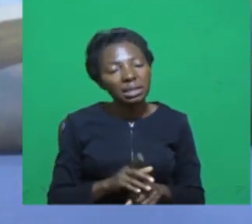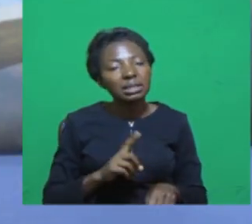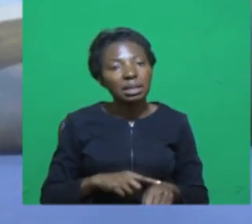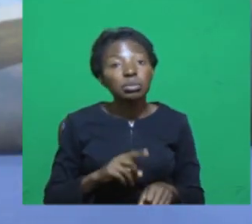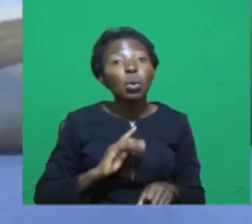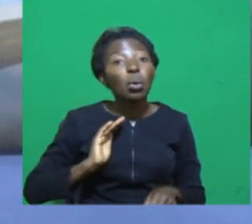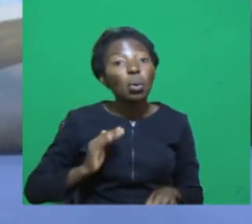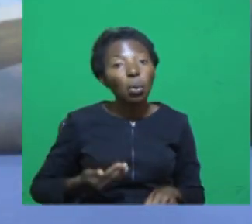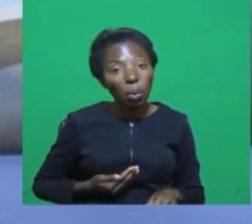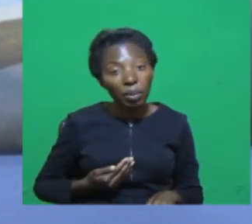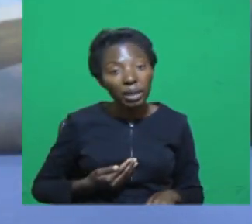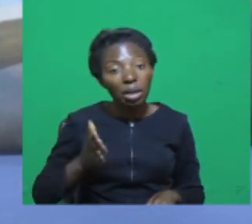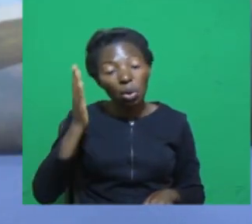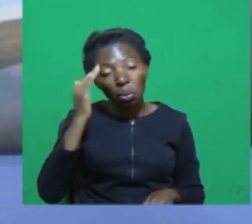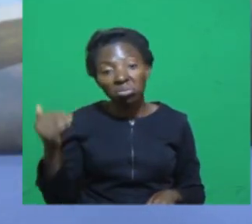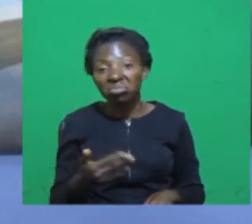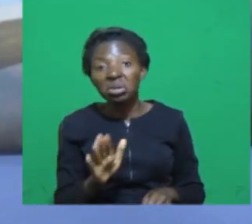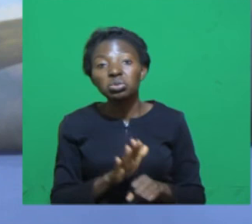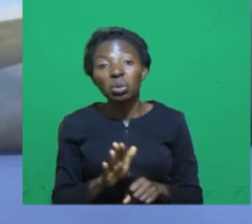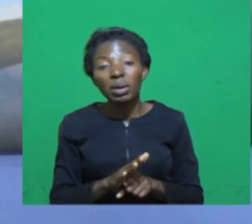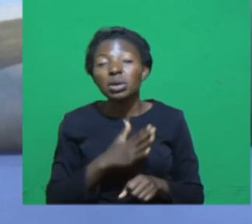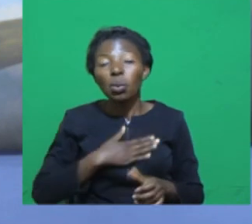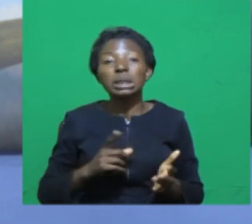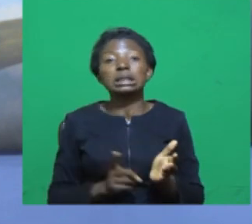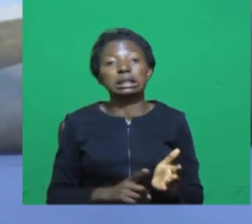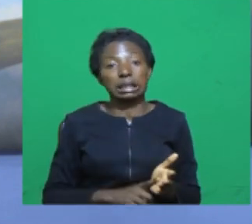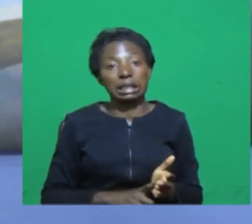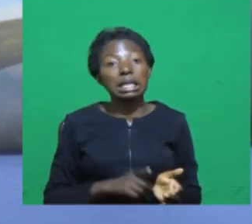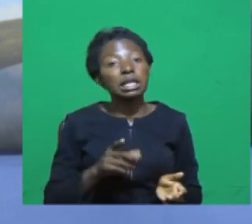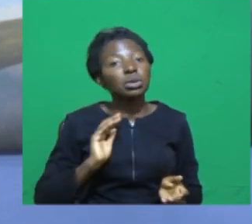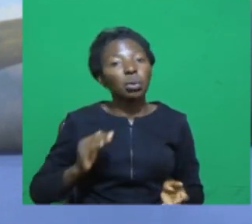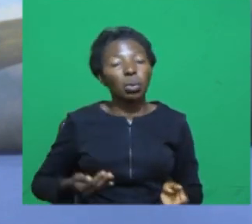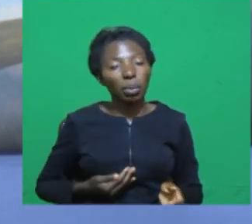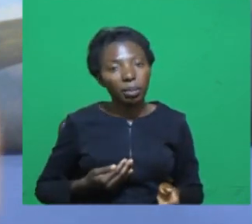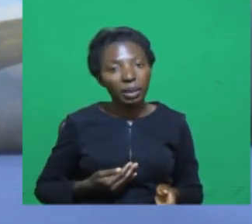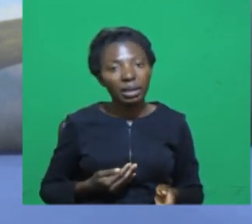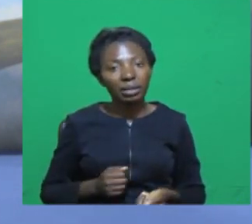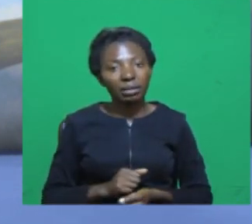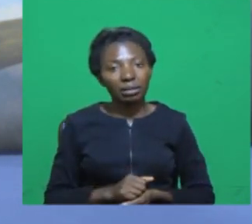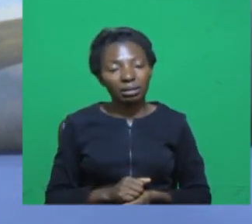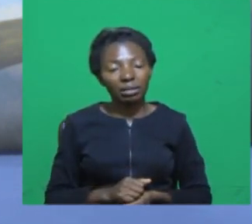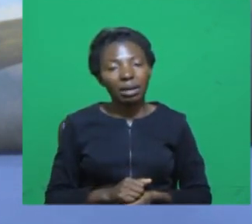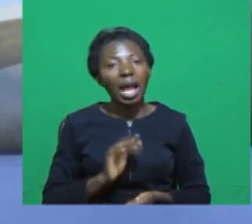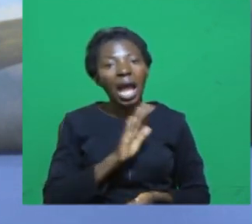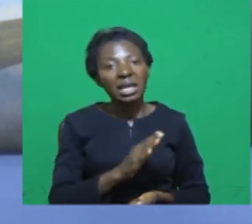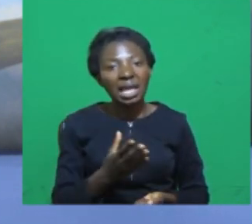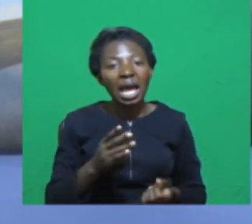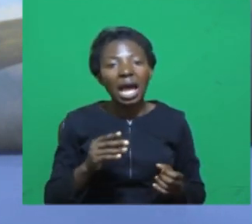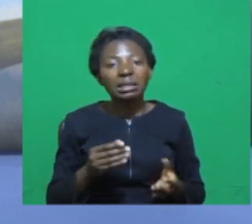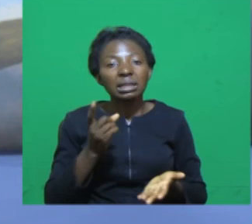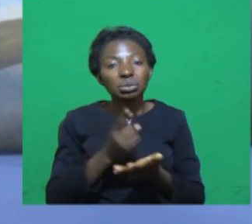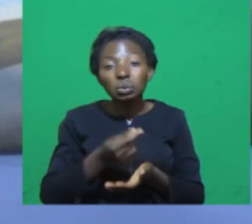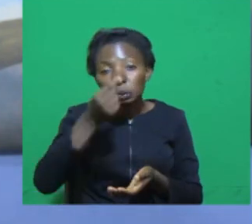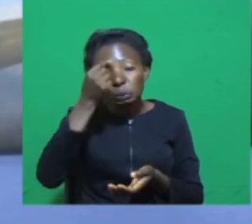uku vanoita zviya zvekushambadza bonde, imwe area yavanogona kukaruka vakuwisira pasi, vane maitiro